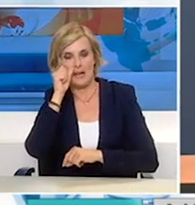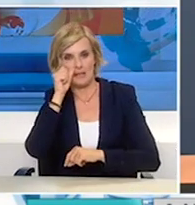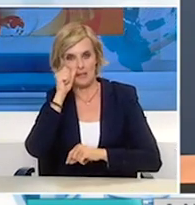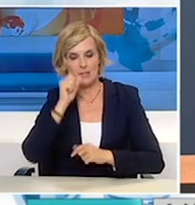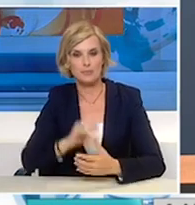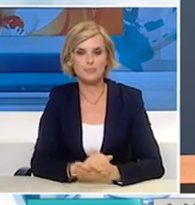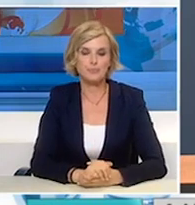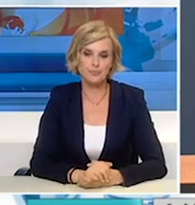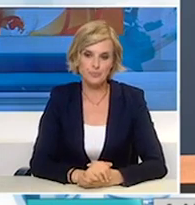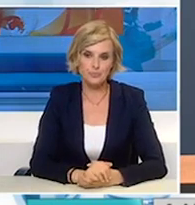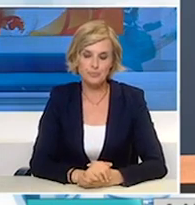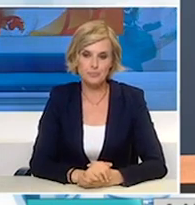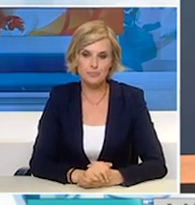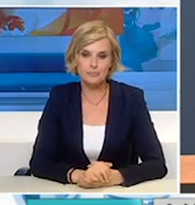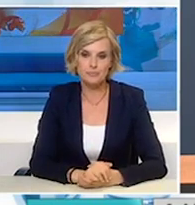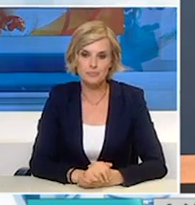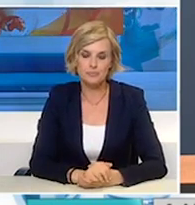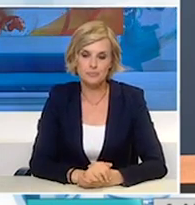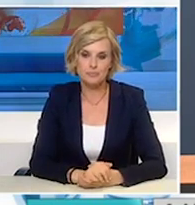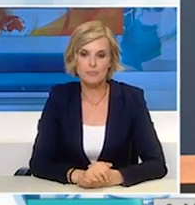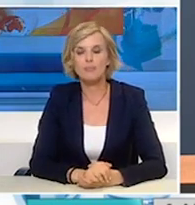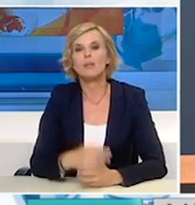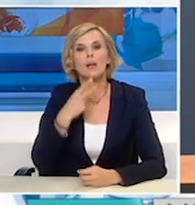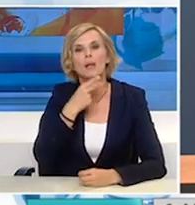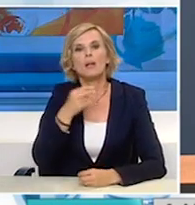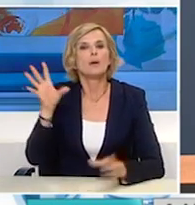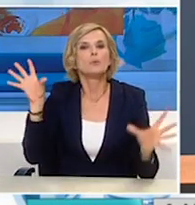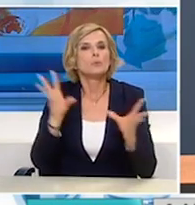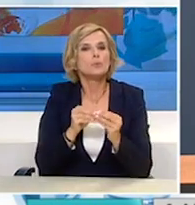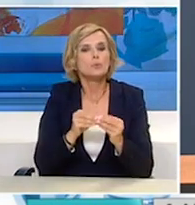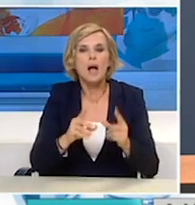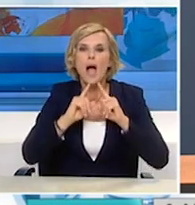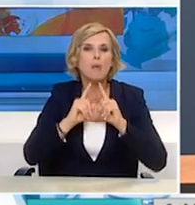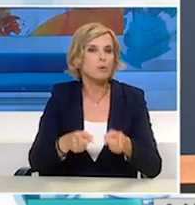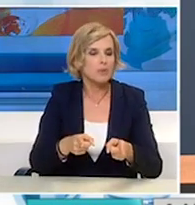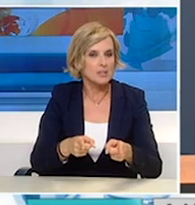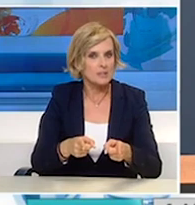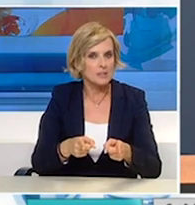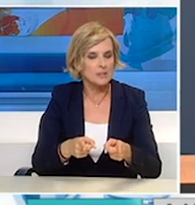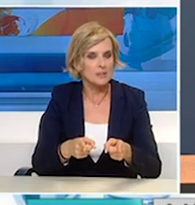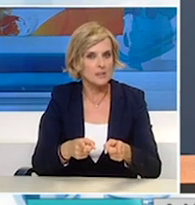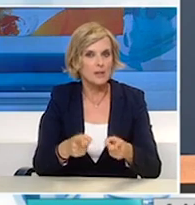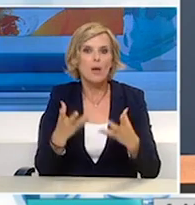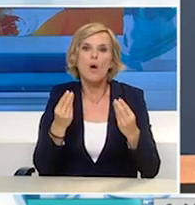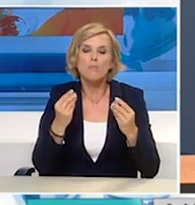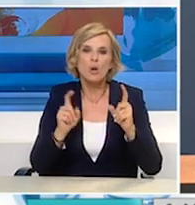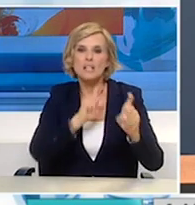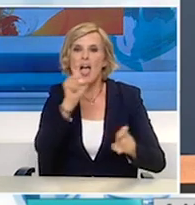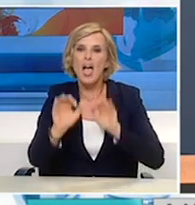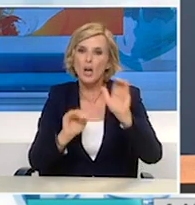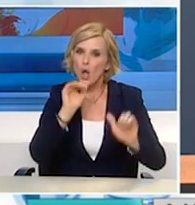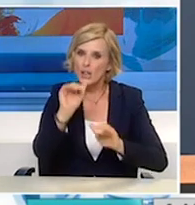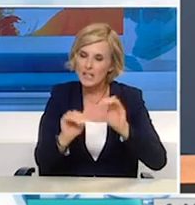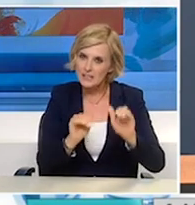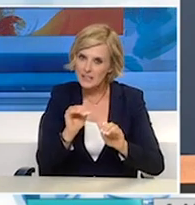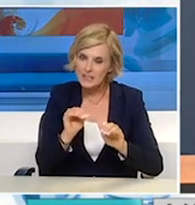σχέση με τα θέματα που αφορά στις αποφάσεις μας που έχουν ήδη ανακοινωθεί, επειδή διατυπώνονται πολλές ερωτήσεις, να σημειώσω ξανά